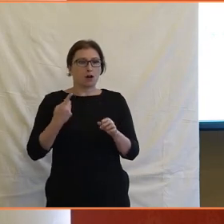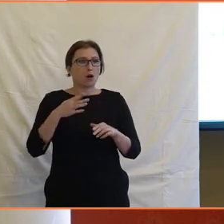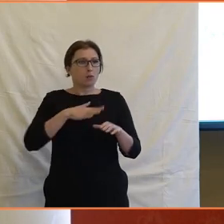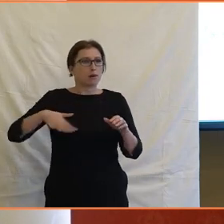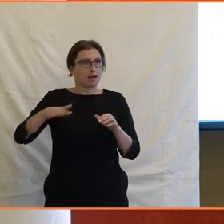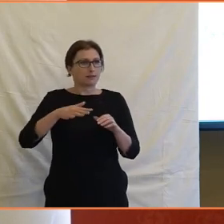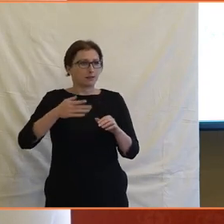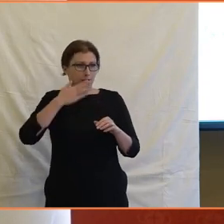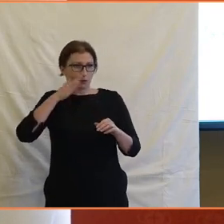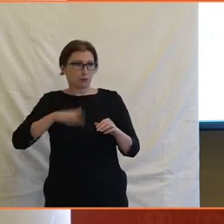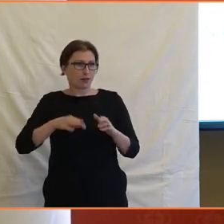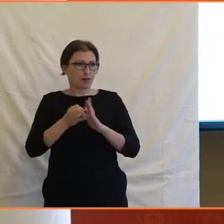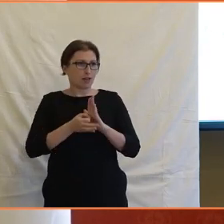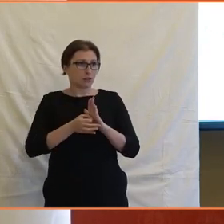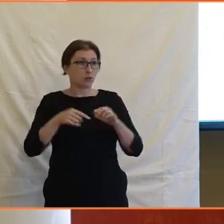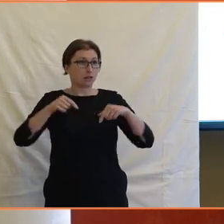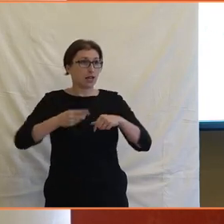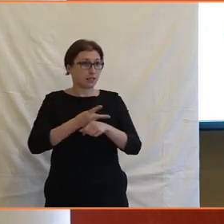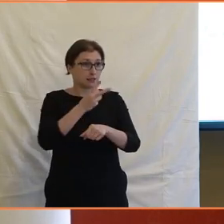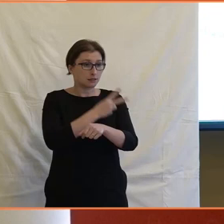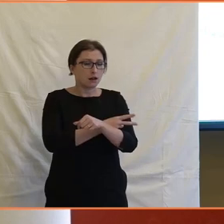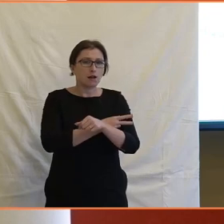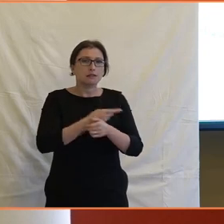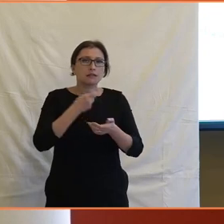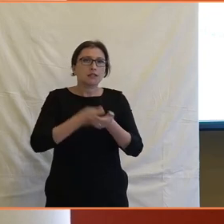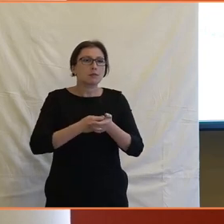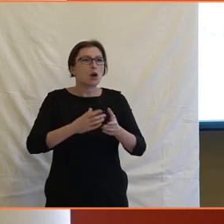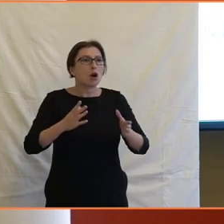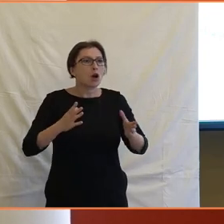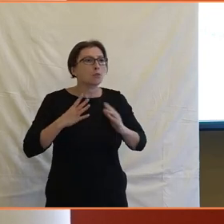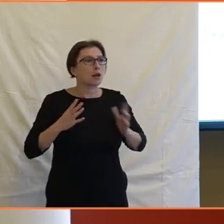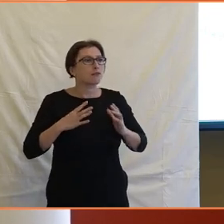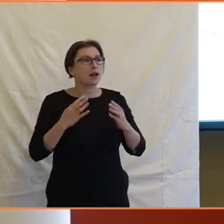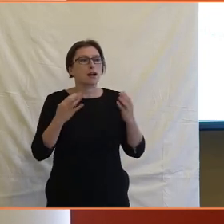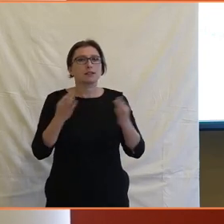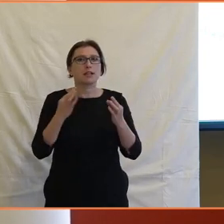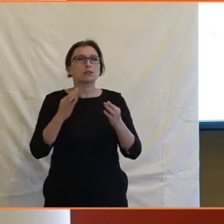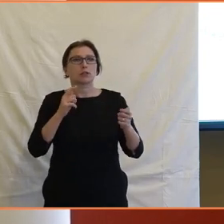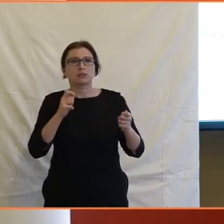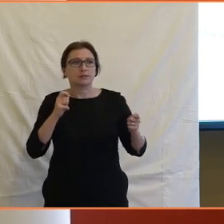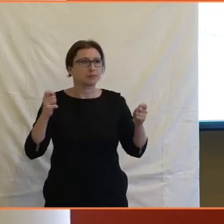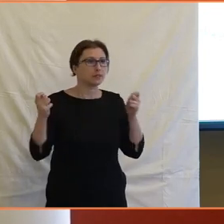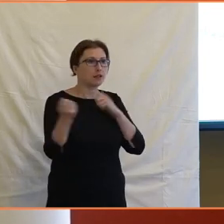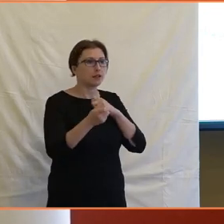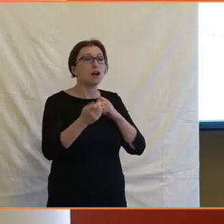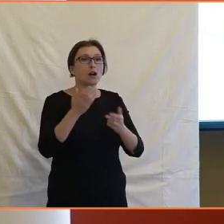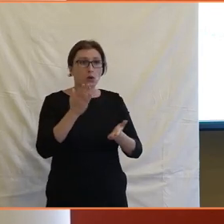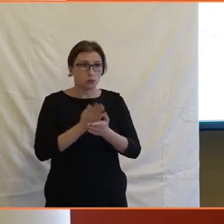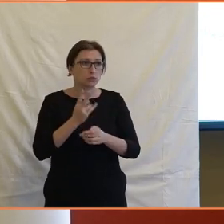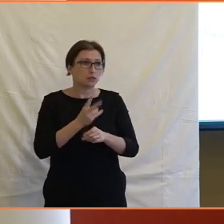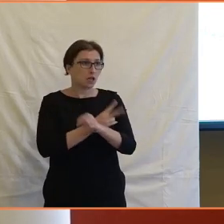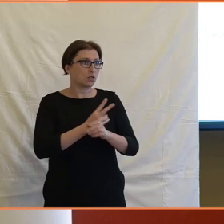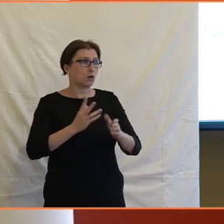nedaří. Jo. V tomhle státě je úplně chorobná obava z jakýchkoliv koncepčních změn. Tak to prostě je.